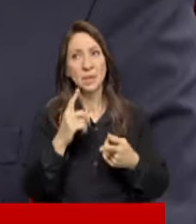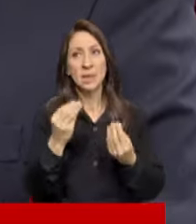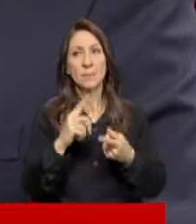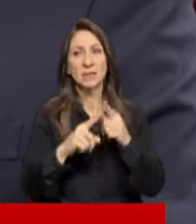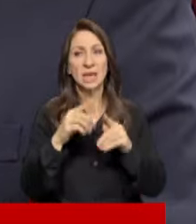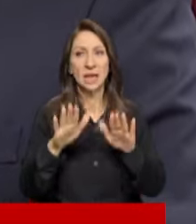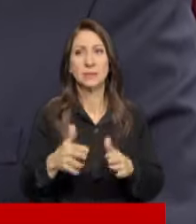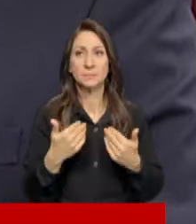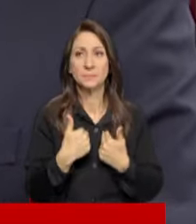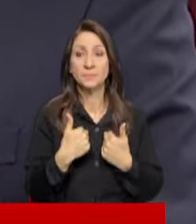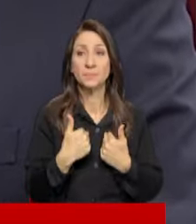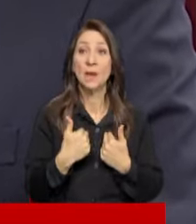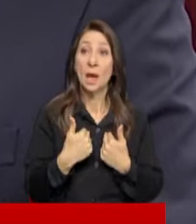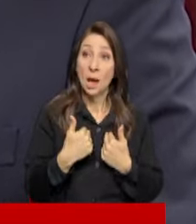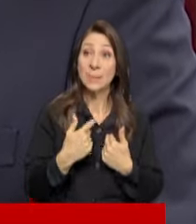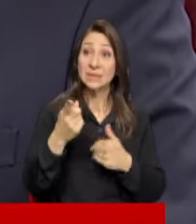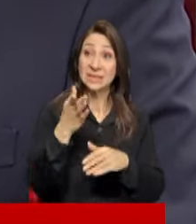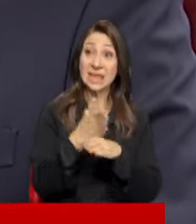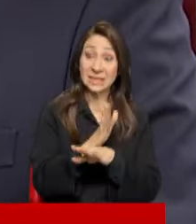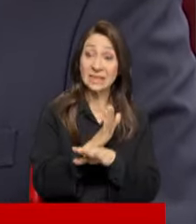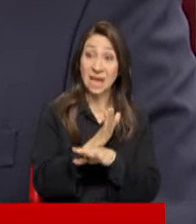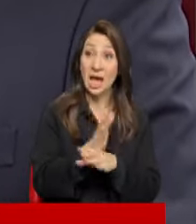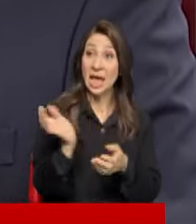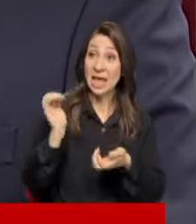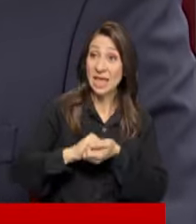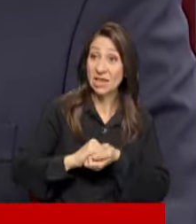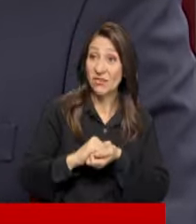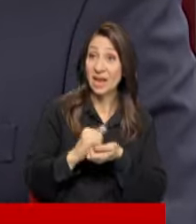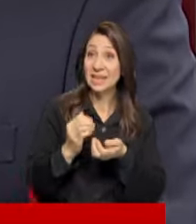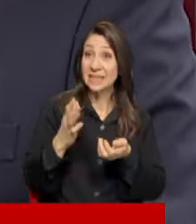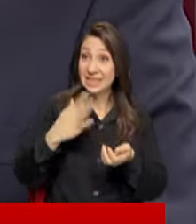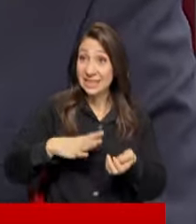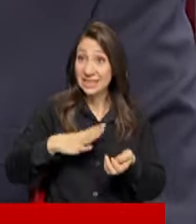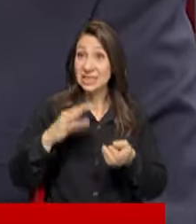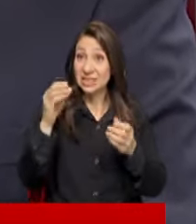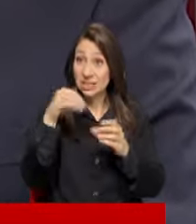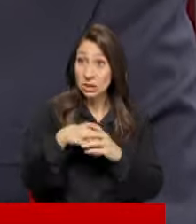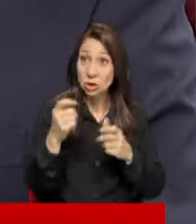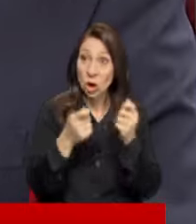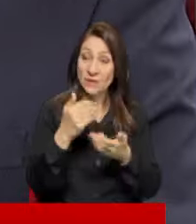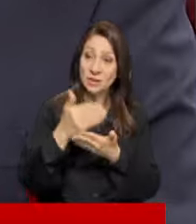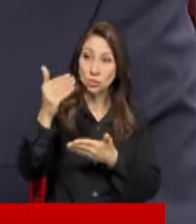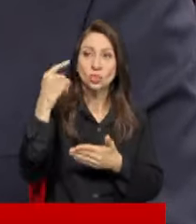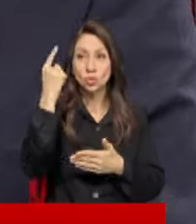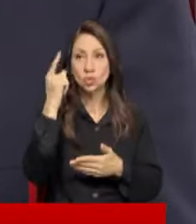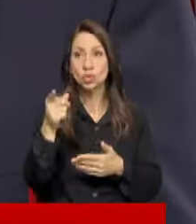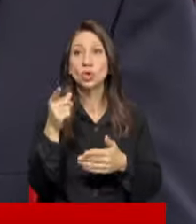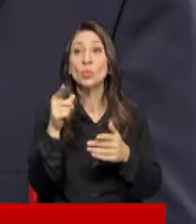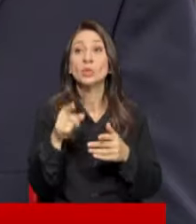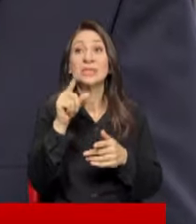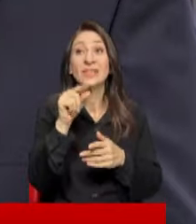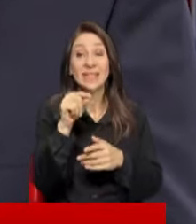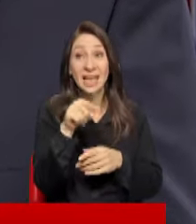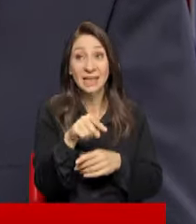kaldım. Peki ama siz aslında ittifakı savunduğunuz için görevden uzaklaştırıldığınızı düşünüyorsunuz. Çünkü bu